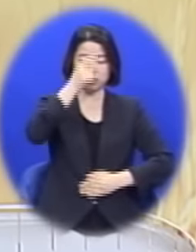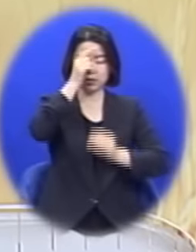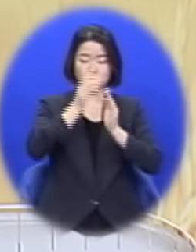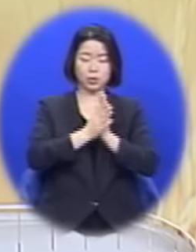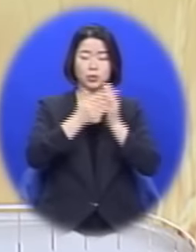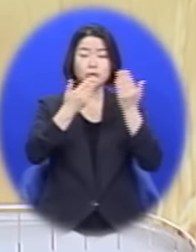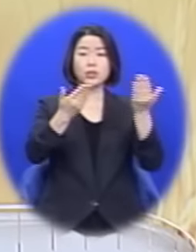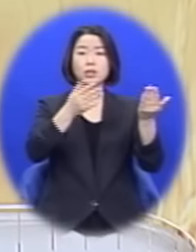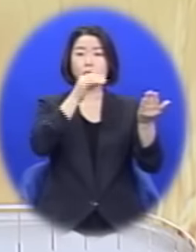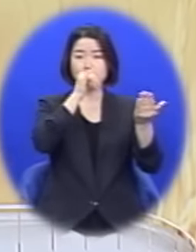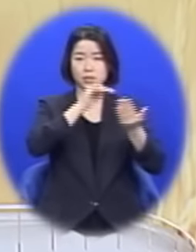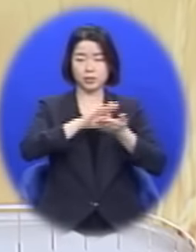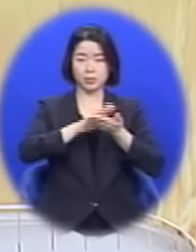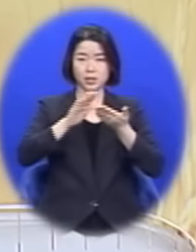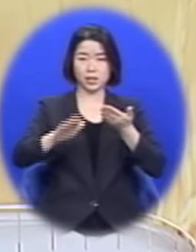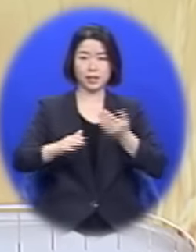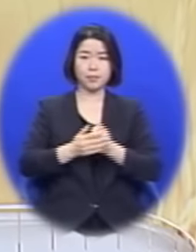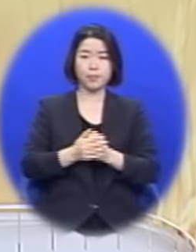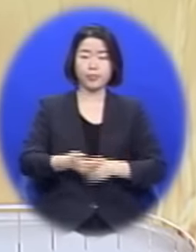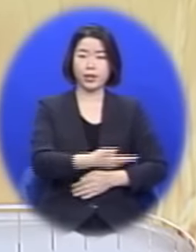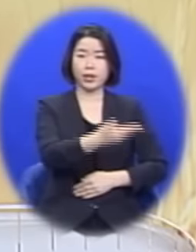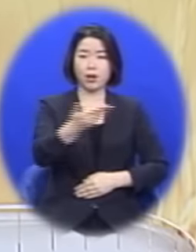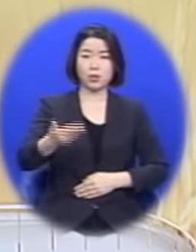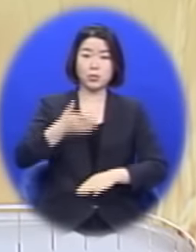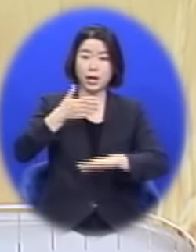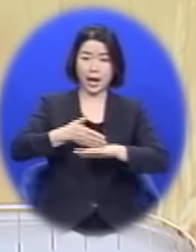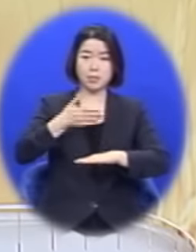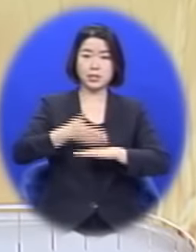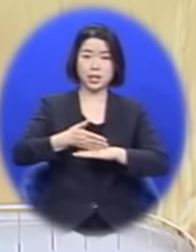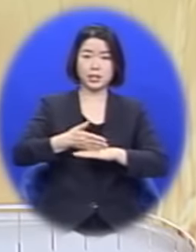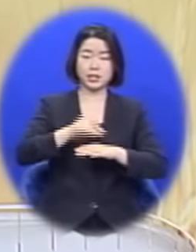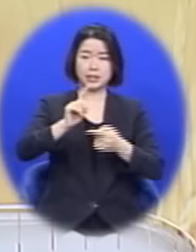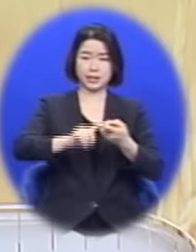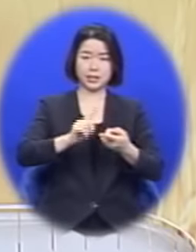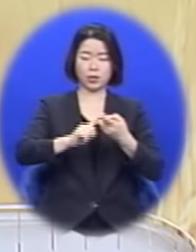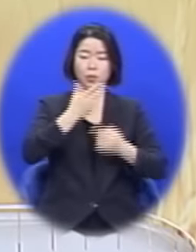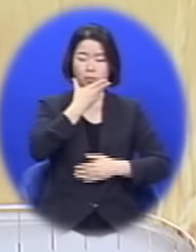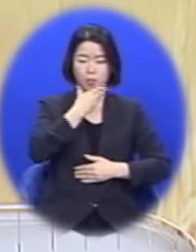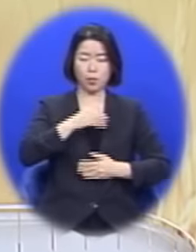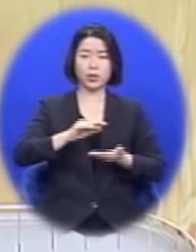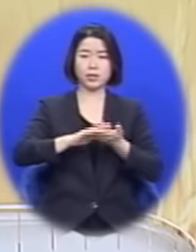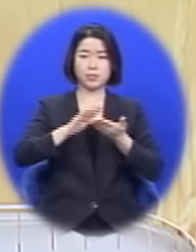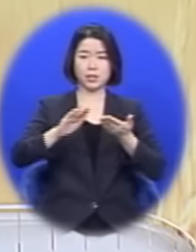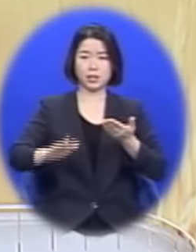것입니다. 여러분, 감사는 그대로 복입니다.